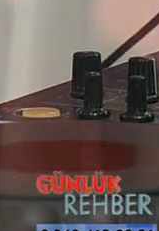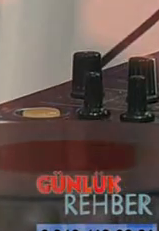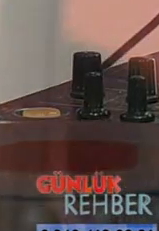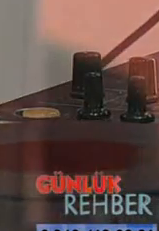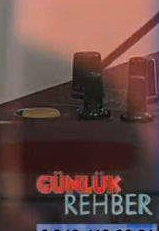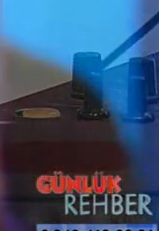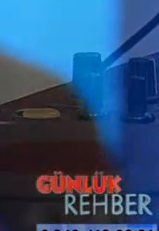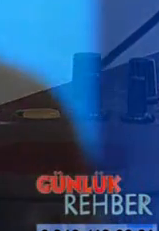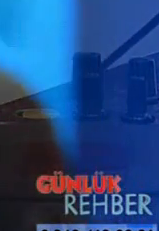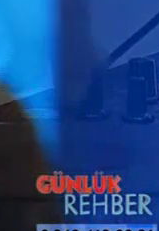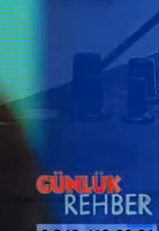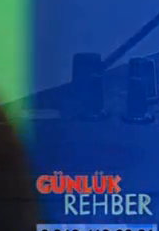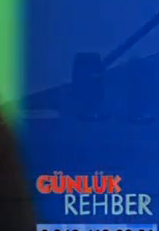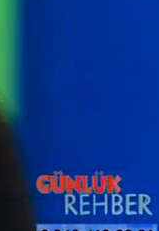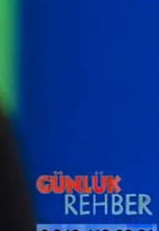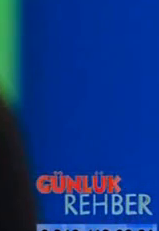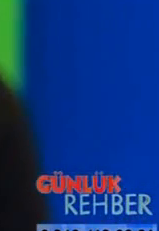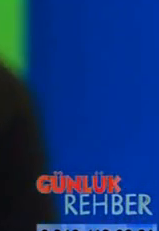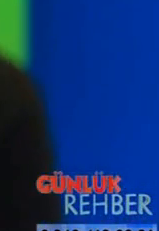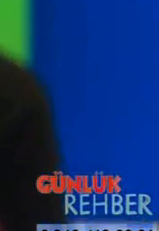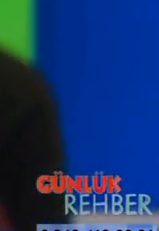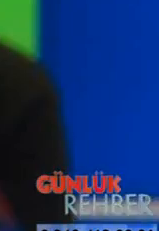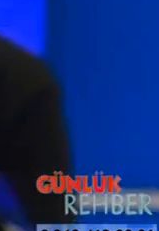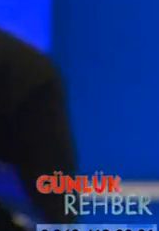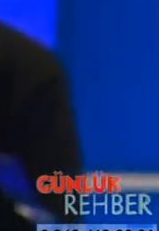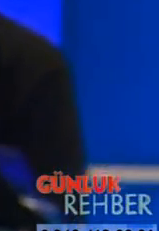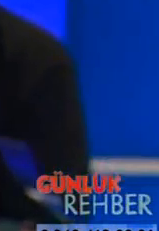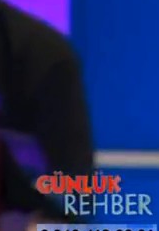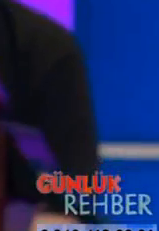To you right now, it's a force field.